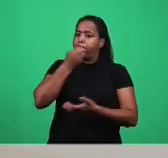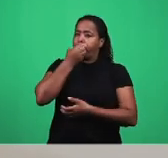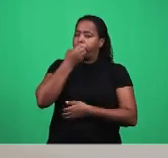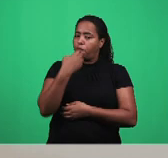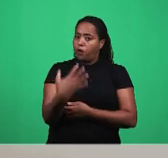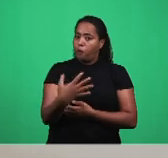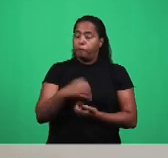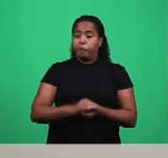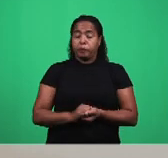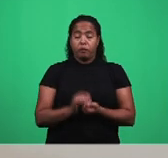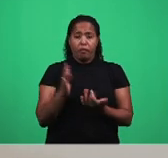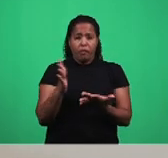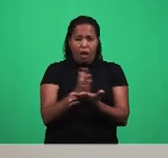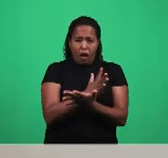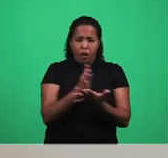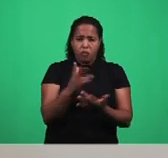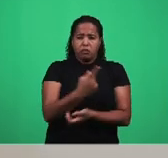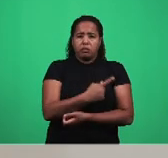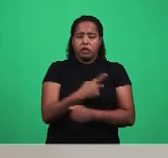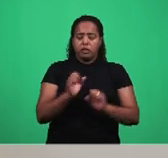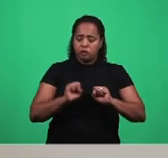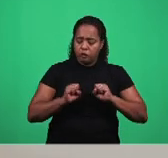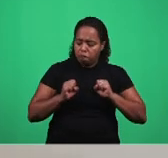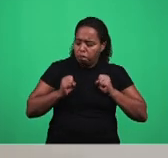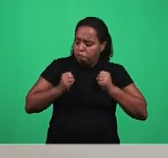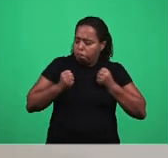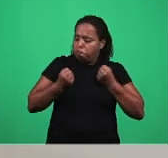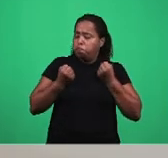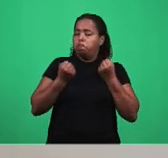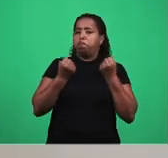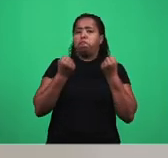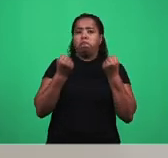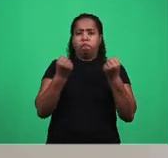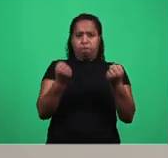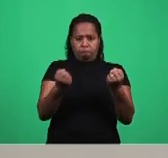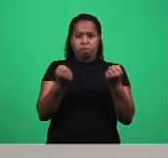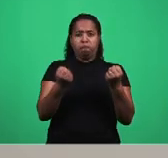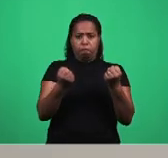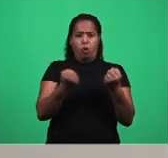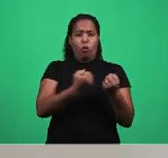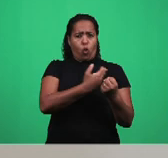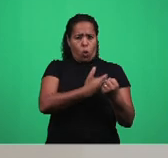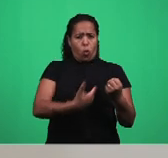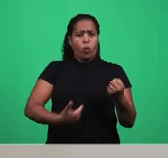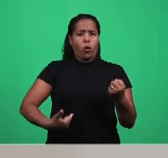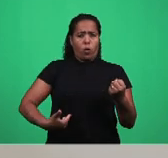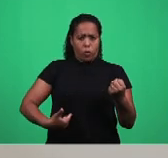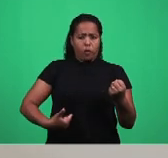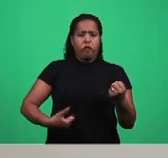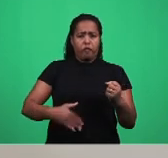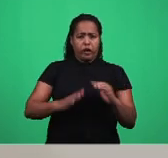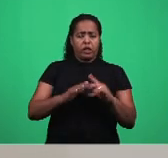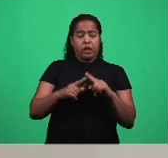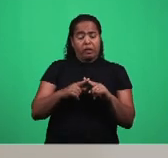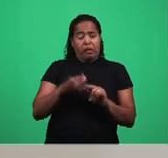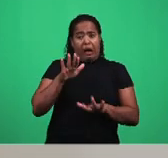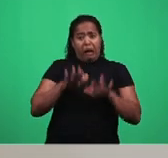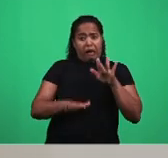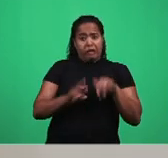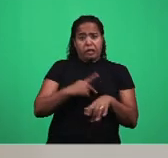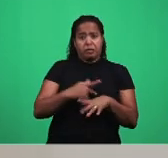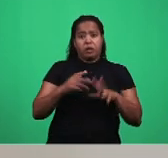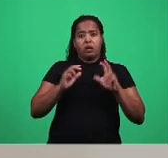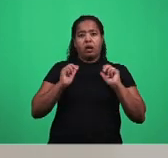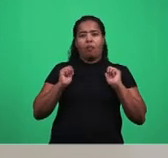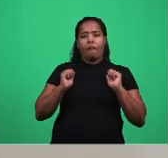sont engagés en tant que gouvernement de l'Église. Parce que des fois, le pasteur entre dans